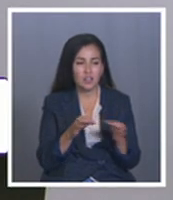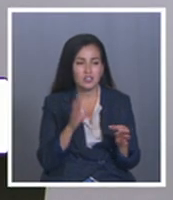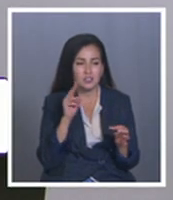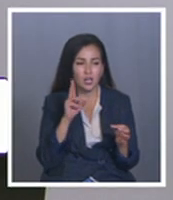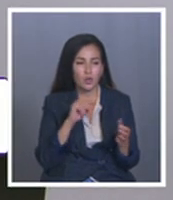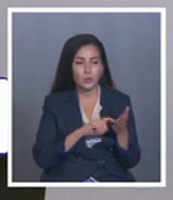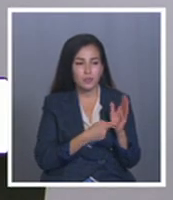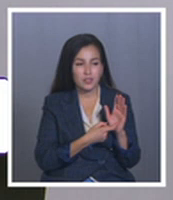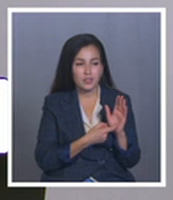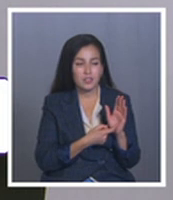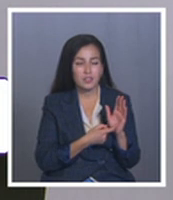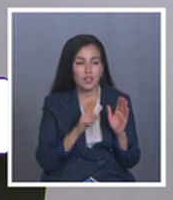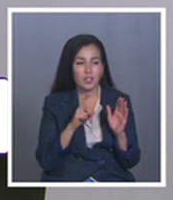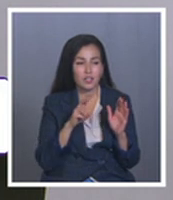және